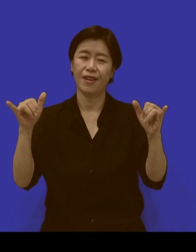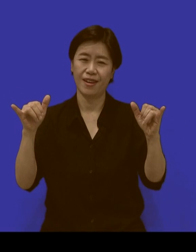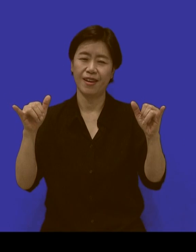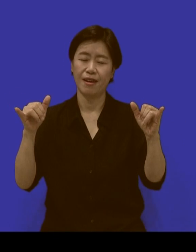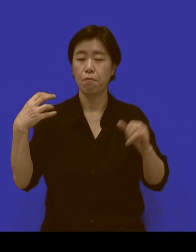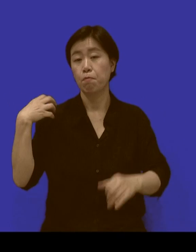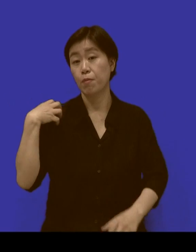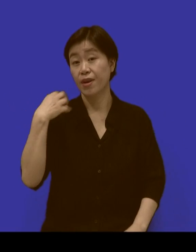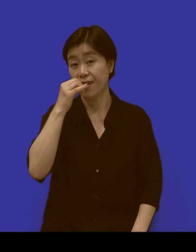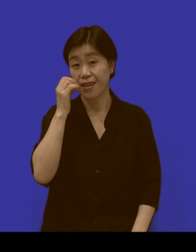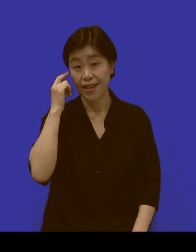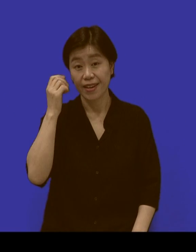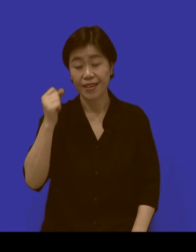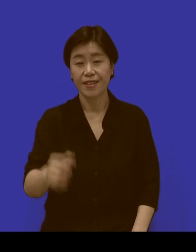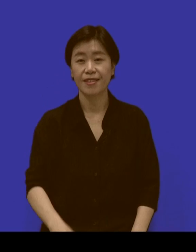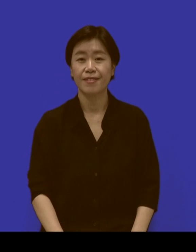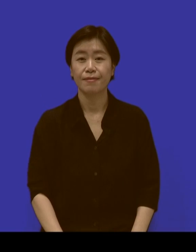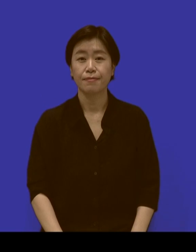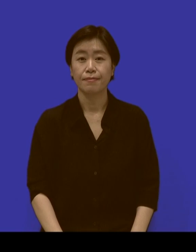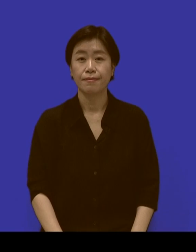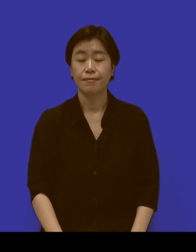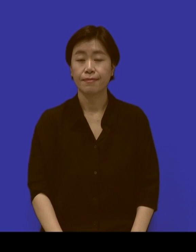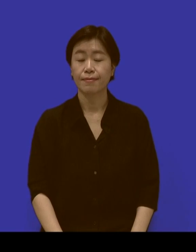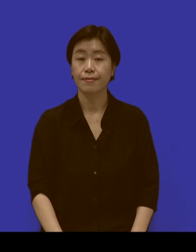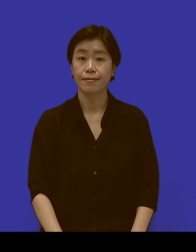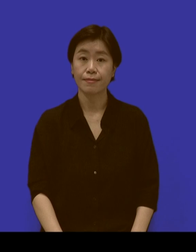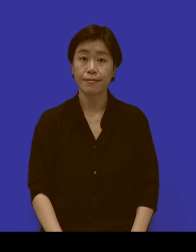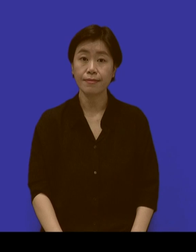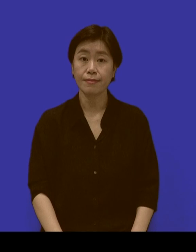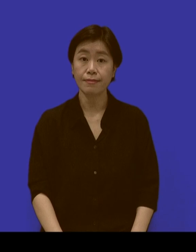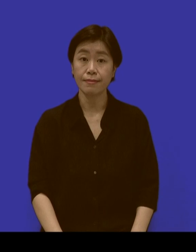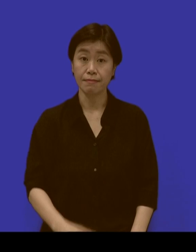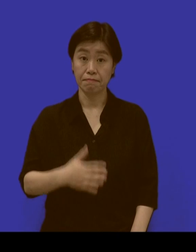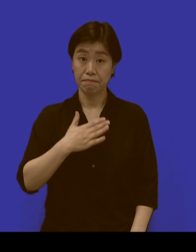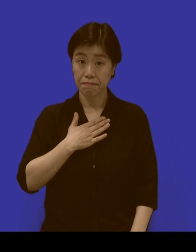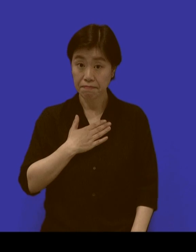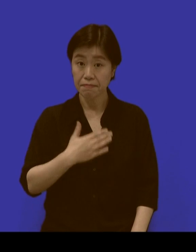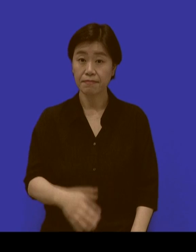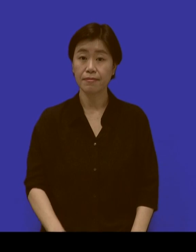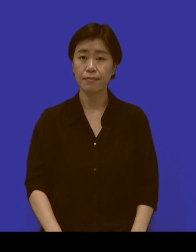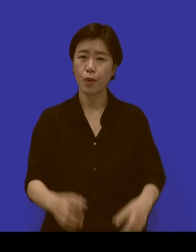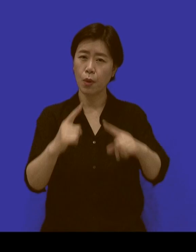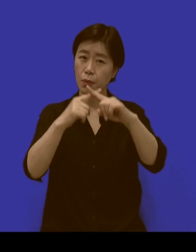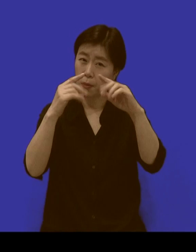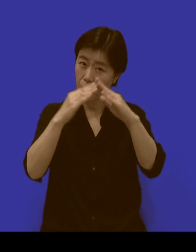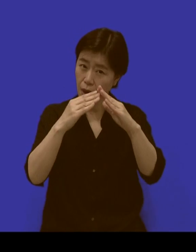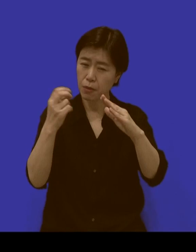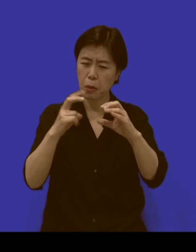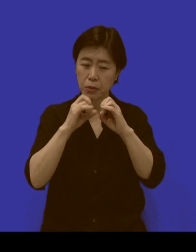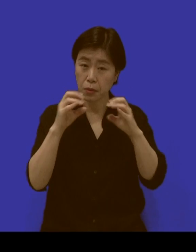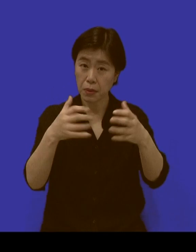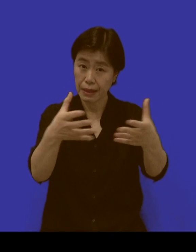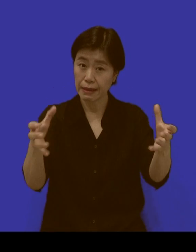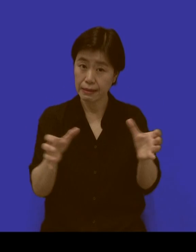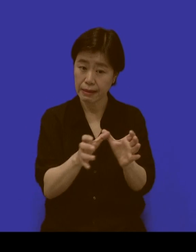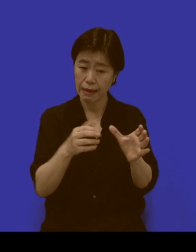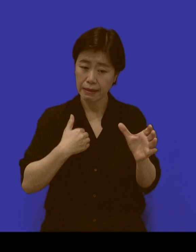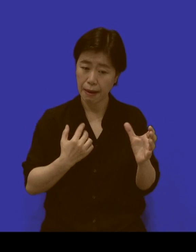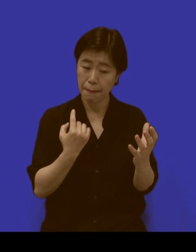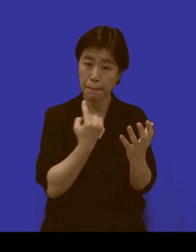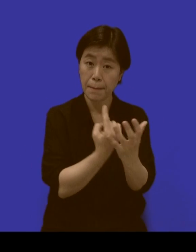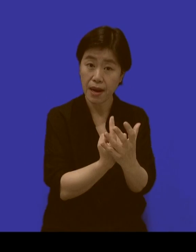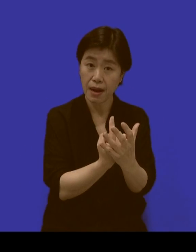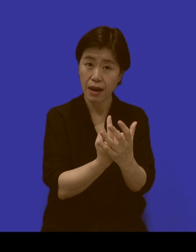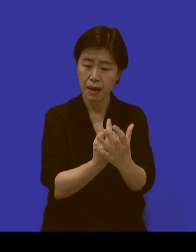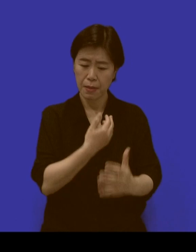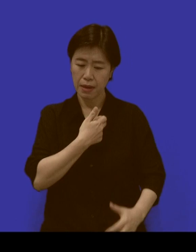네. 어쨌든 제도권 제가 제자 교회나 선교단체 안에서 제자 훈련이라든가 이런 걸 받아본